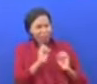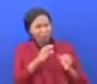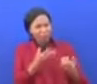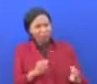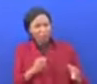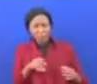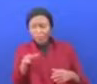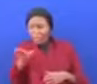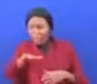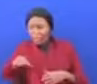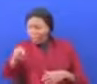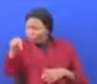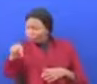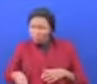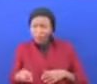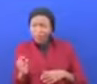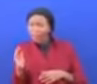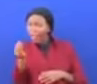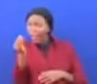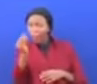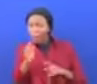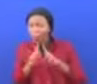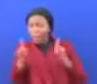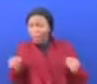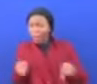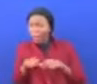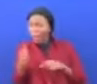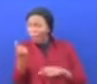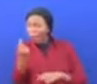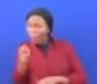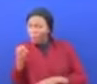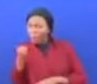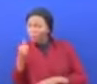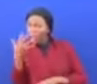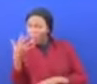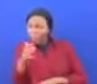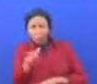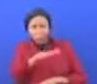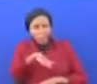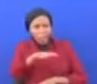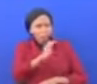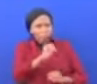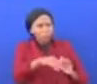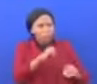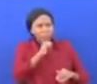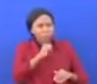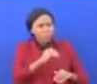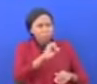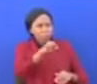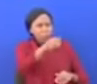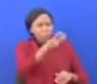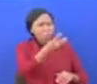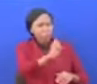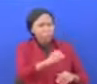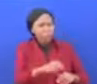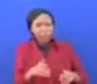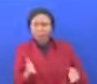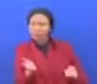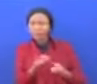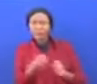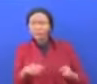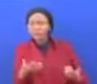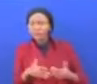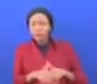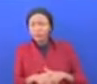Eneo lenye dhahabu chini ekari moja milioni 5, eneo la kwenda kuchimba choo ekari moja milioni 30. Wapi na wapi? Lakini ukiuliza watu